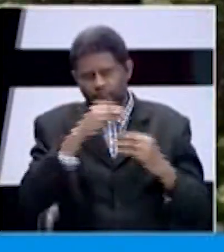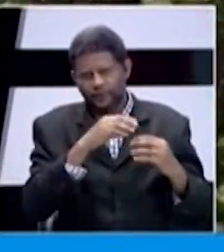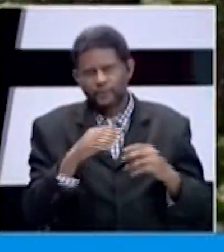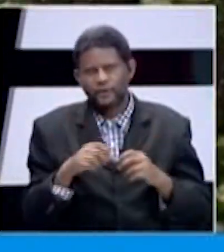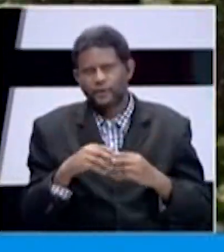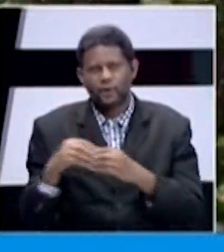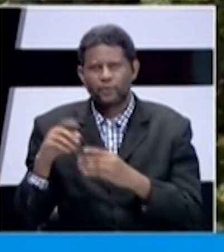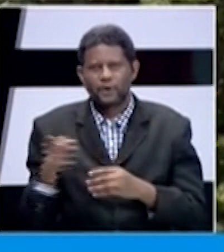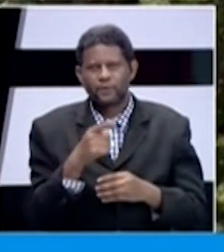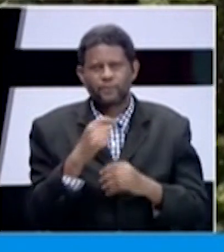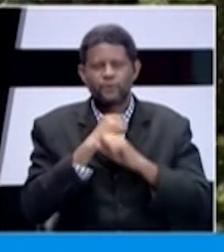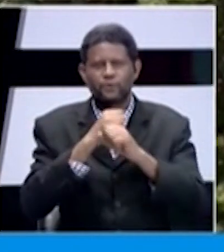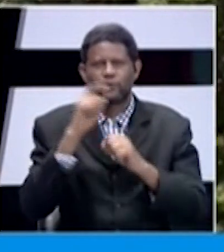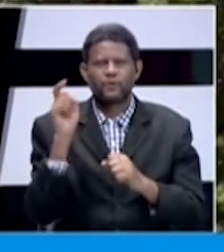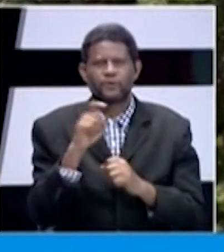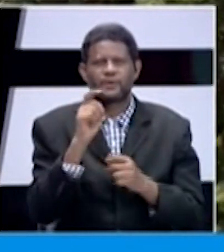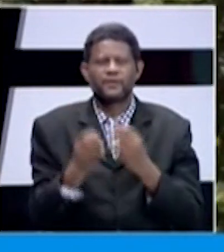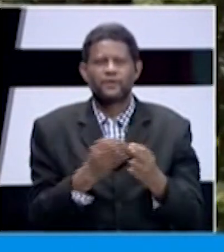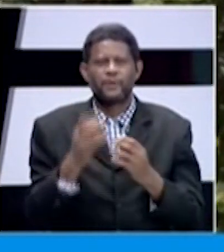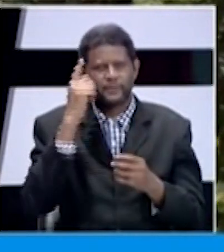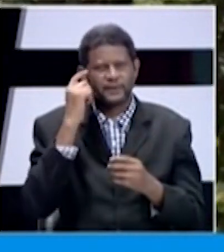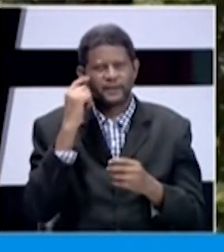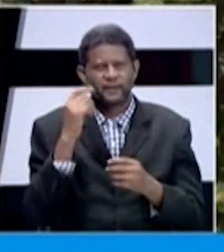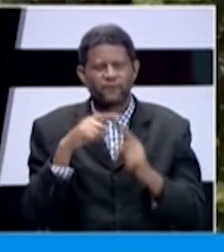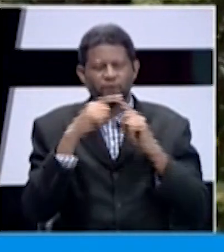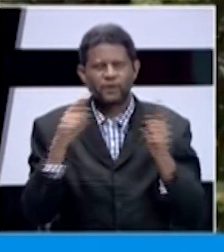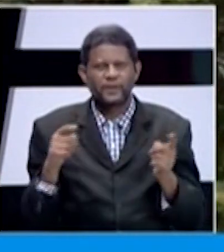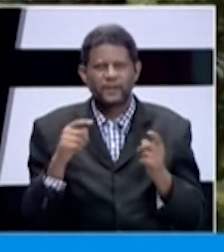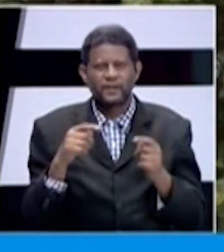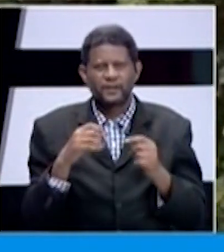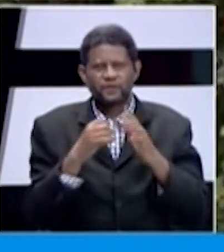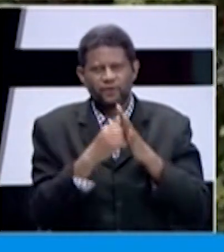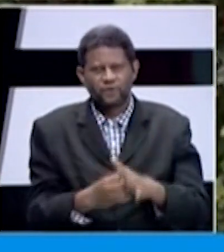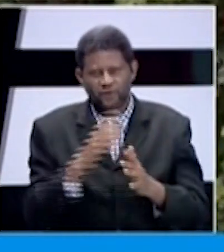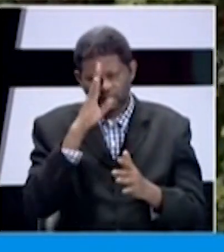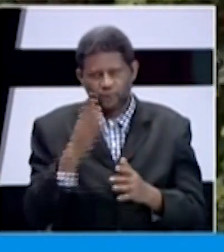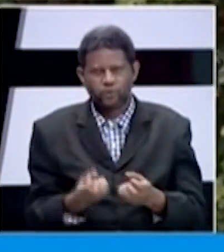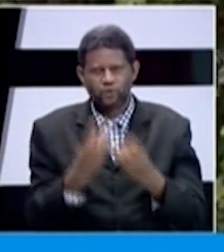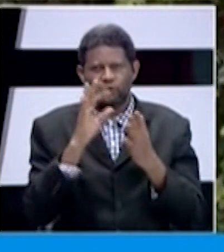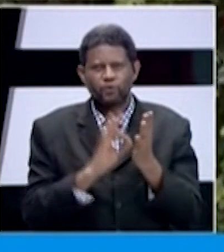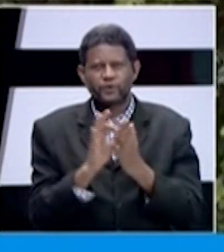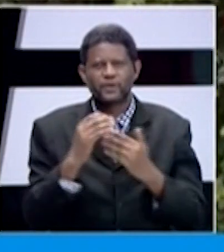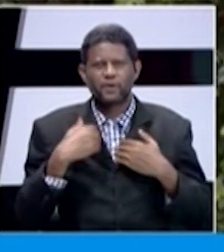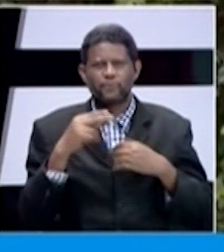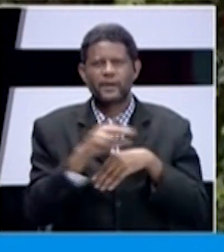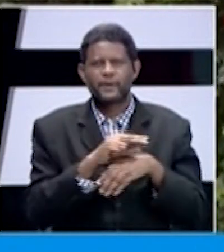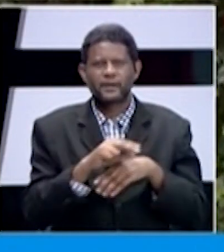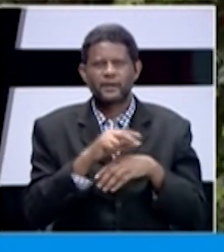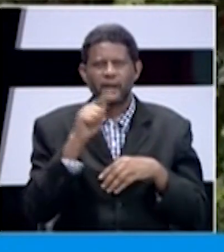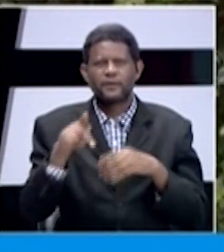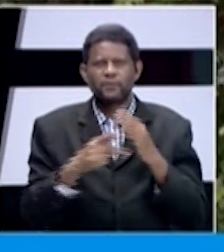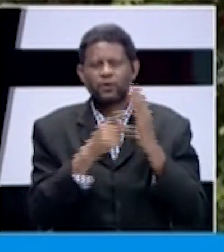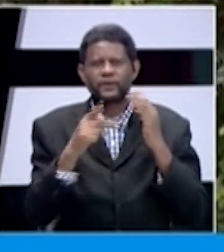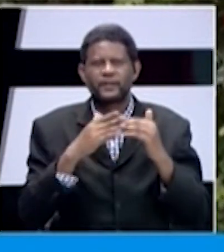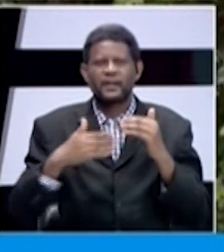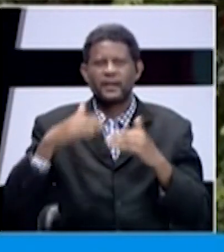تقرأي فريز عن تزفت أرزنارة أنا حن زلهم مالتي. ناي بزح أصري زلهم بهير بهير سبات. أفت بوليتيكا أولا داين